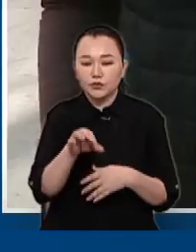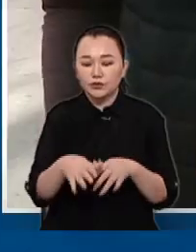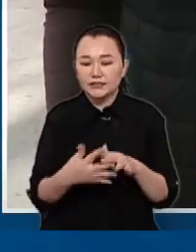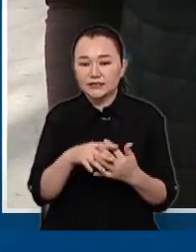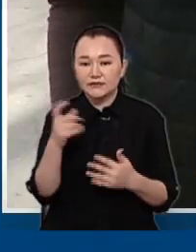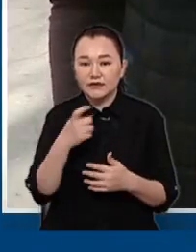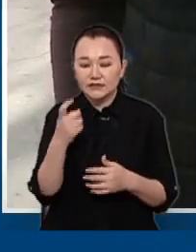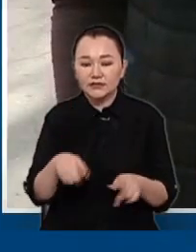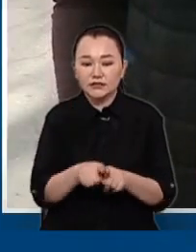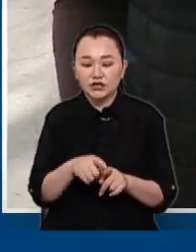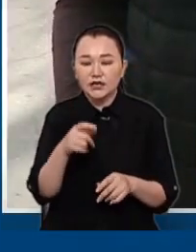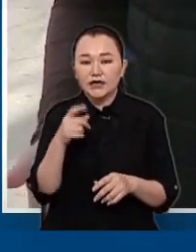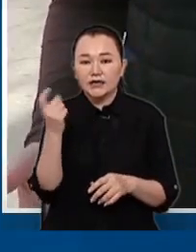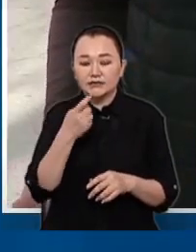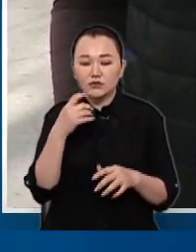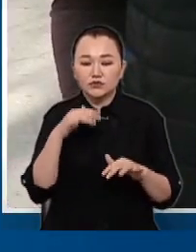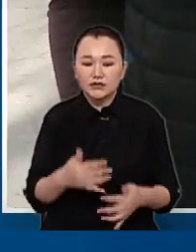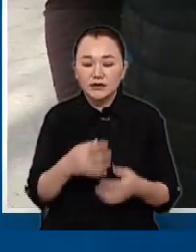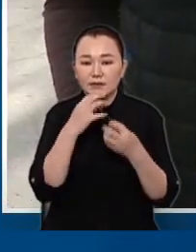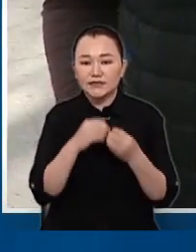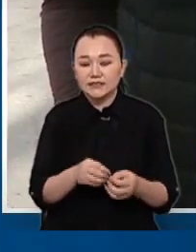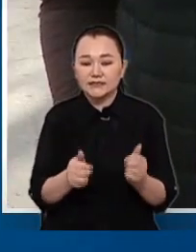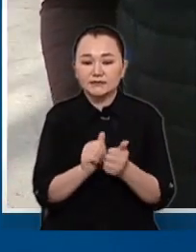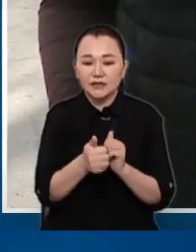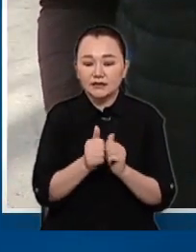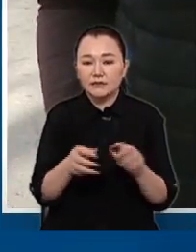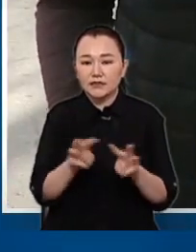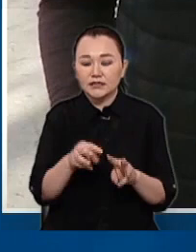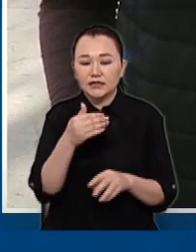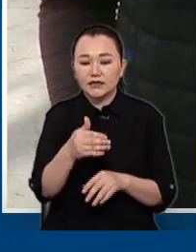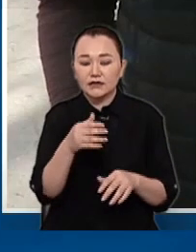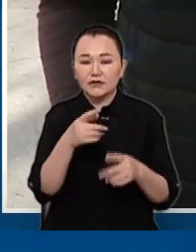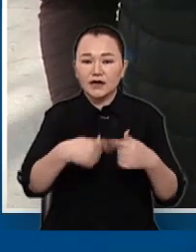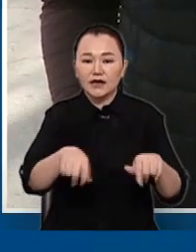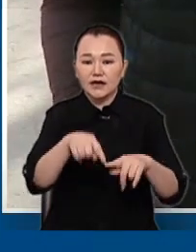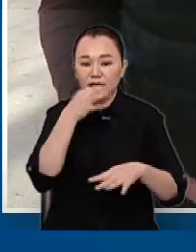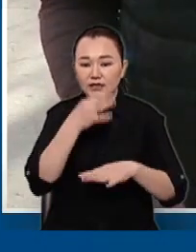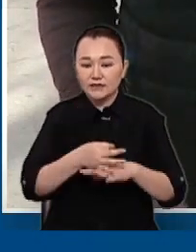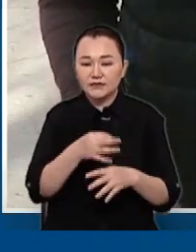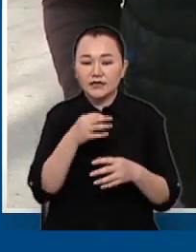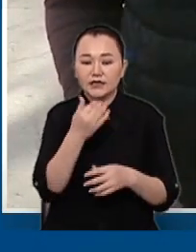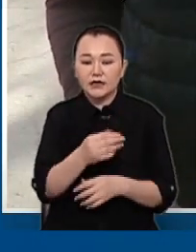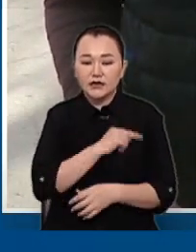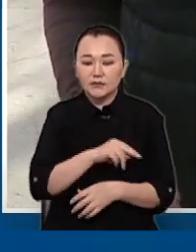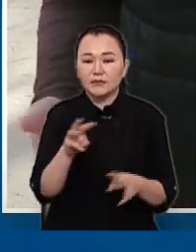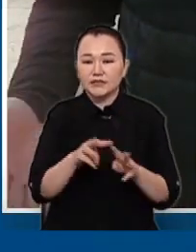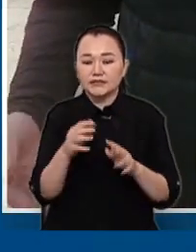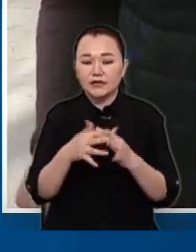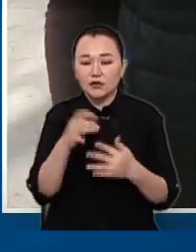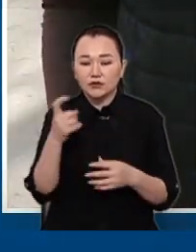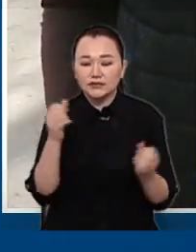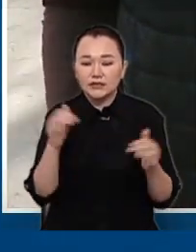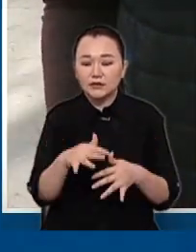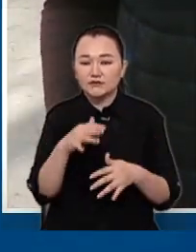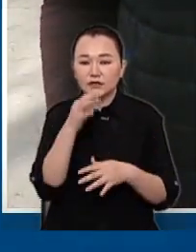сельскохозяйства. Также крестьяне говорят, что устали от постоянной смены министров в их профильном ведомстве. Кстати, к работе Минсельхоза у